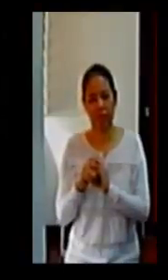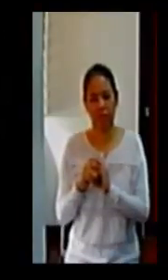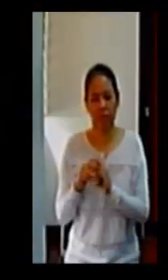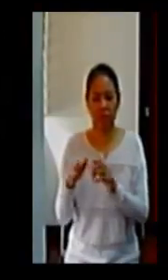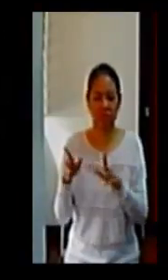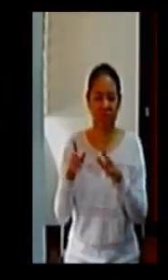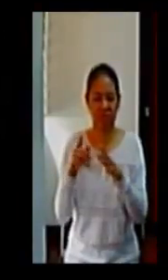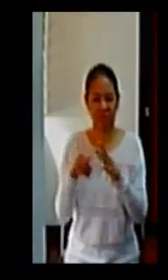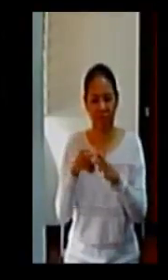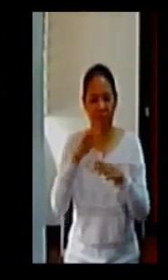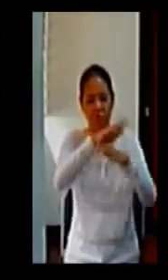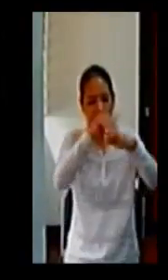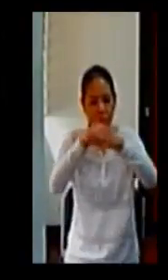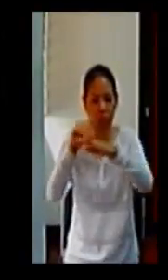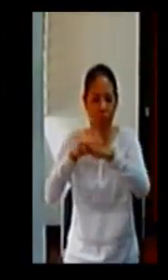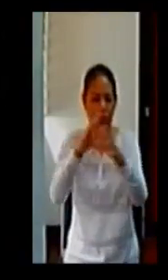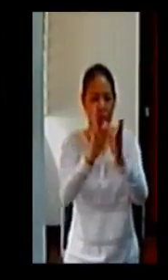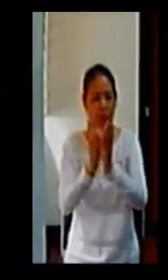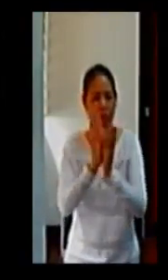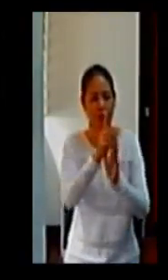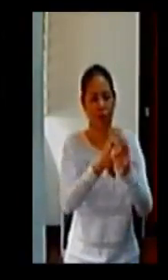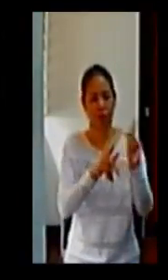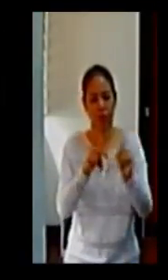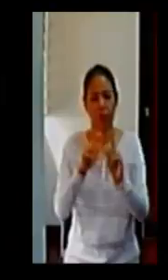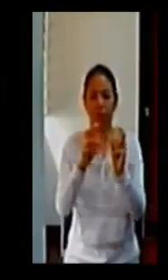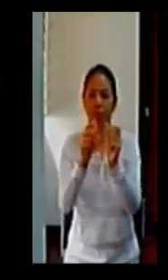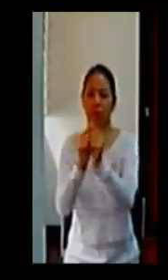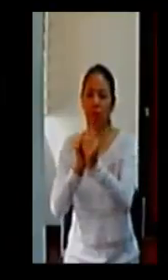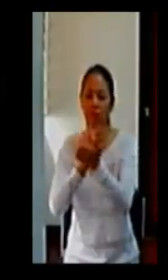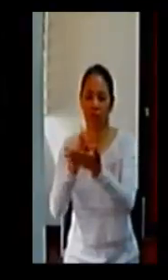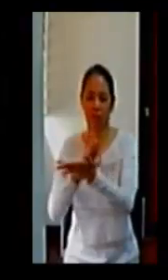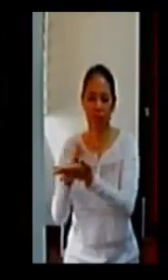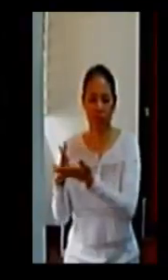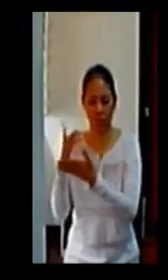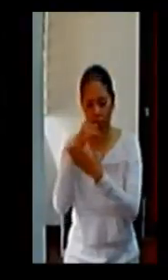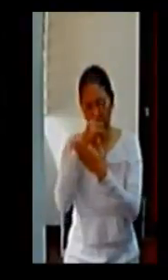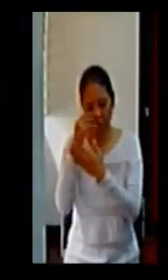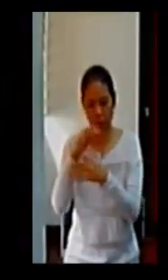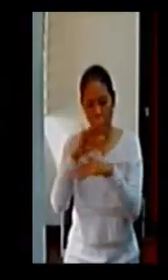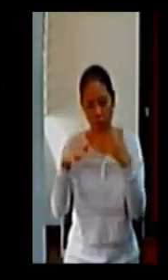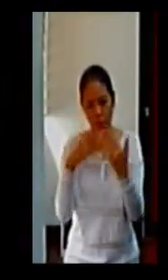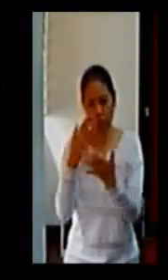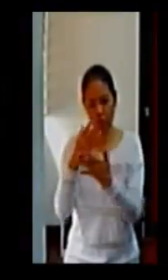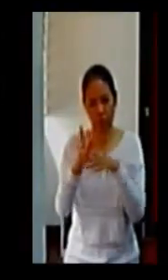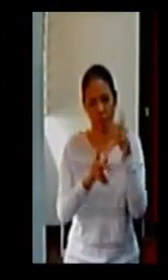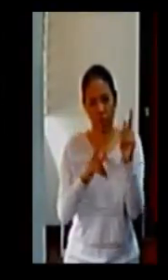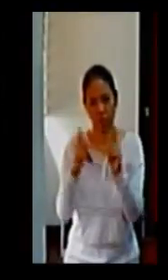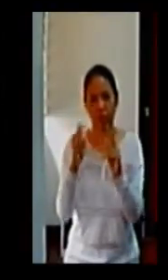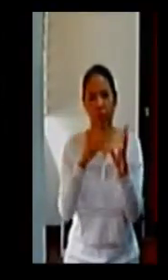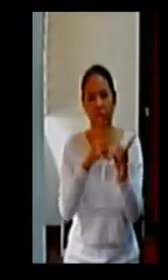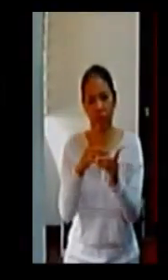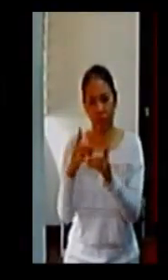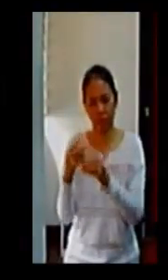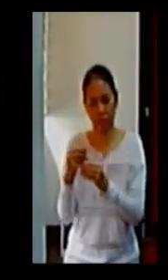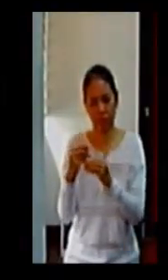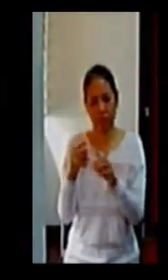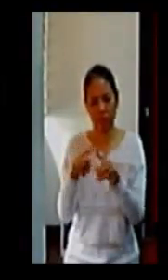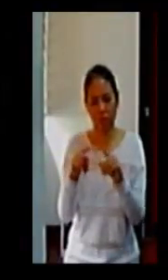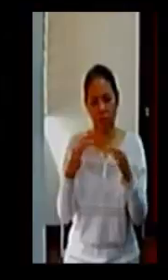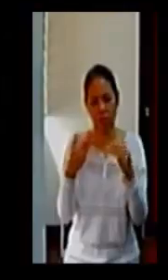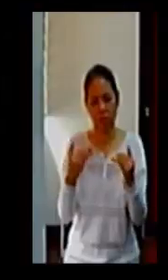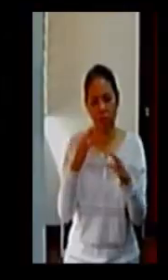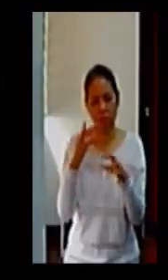para makisalo sa'yo. Kasi noon, talagang silang lahat is doing that. Ngayon, pag nag-perform